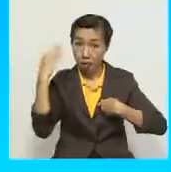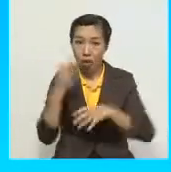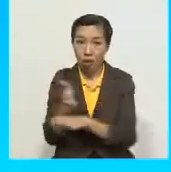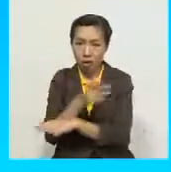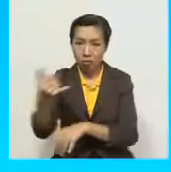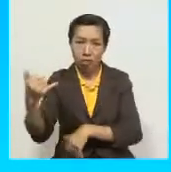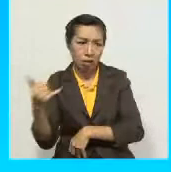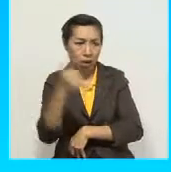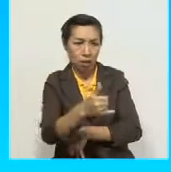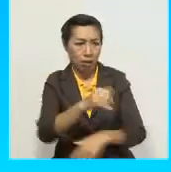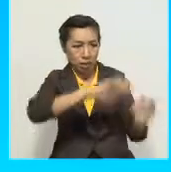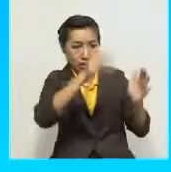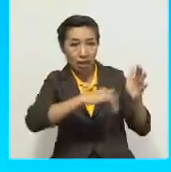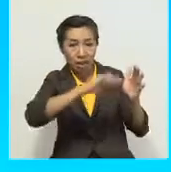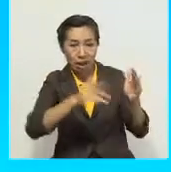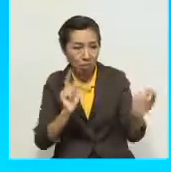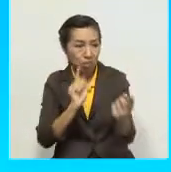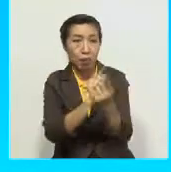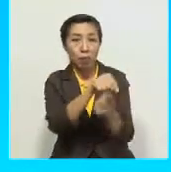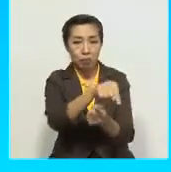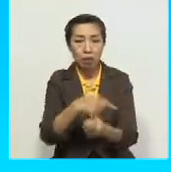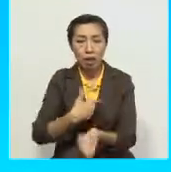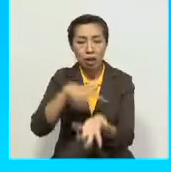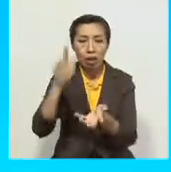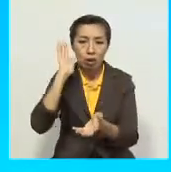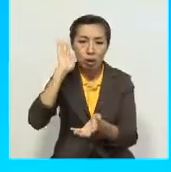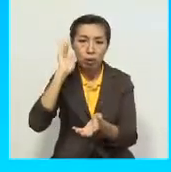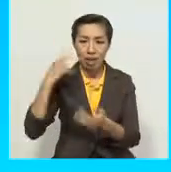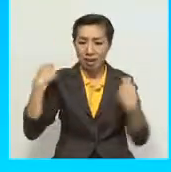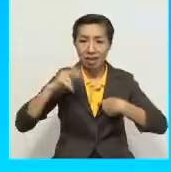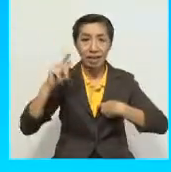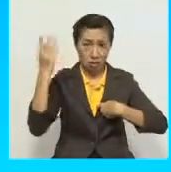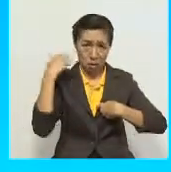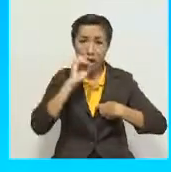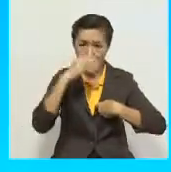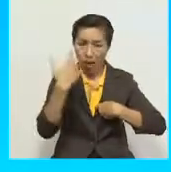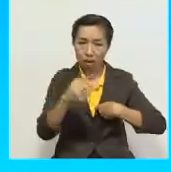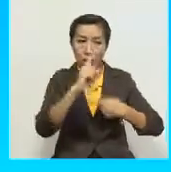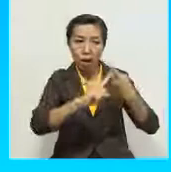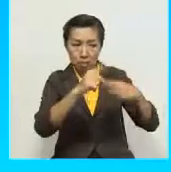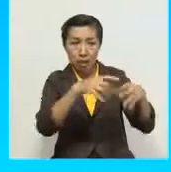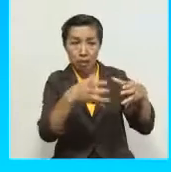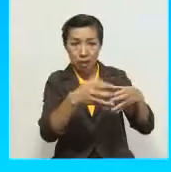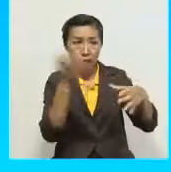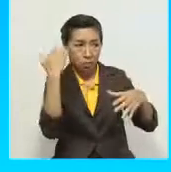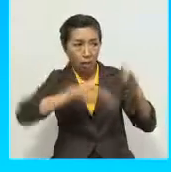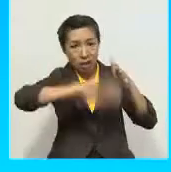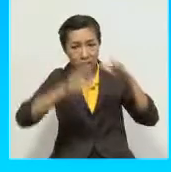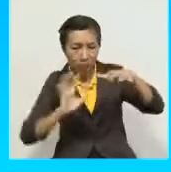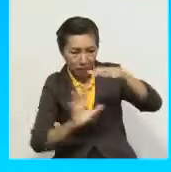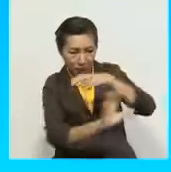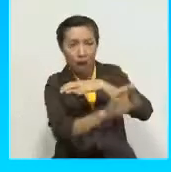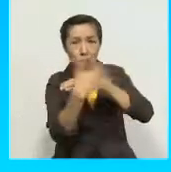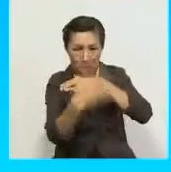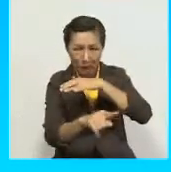าเราจำได้ตอนนั้นที่บอกว่าไม่คือเพื่อนเนี่ยเคยเข้าไปในถ้ำแล้วไปในจุดที่ลึกแล้วก็เคยเข้าไปสำรวจมาหลายครั้งไม่ใ